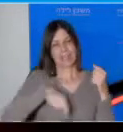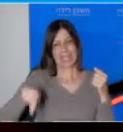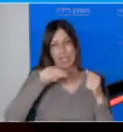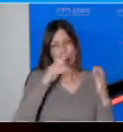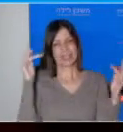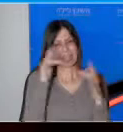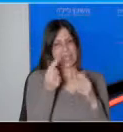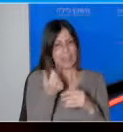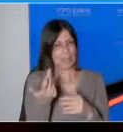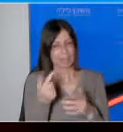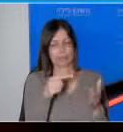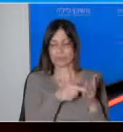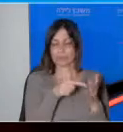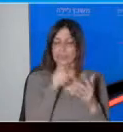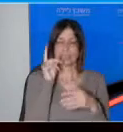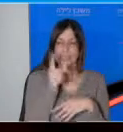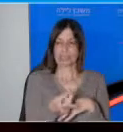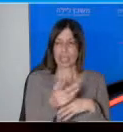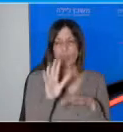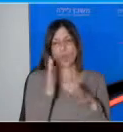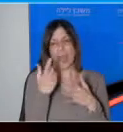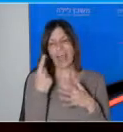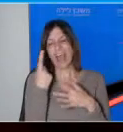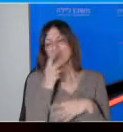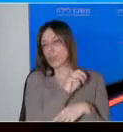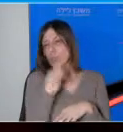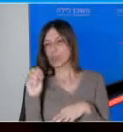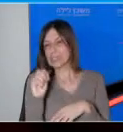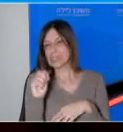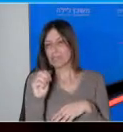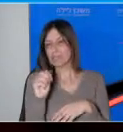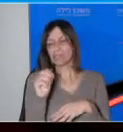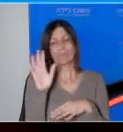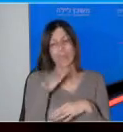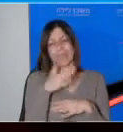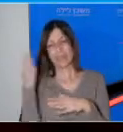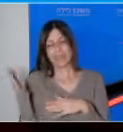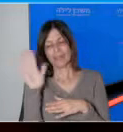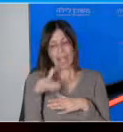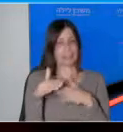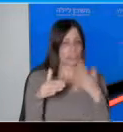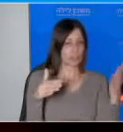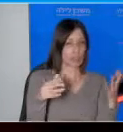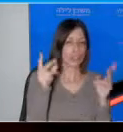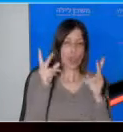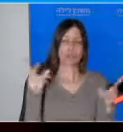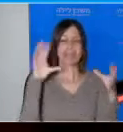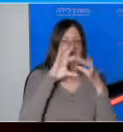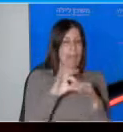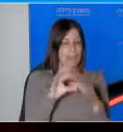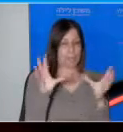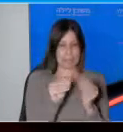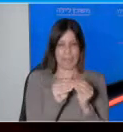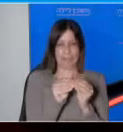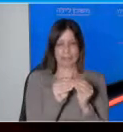נגד המחירים, כי עוד פעם, כי צריך איזה, אולי זה אחד הנושאים שהן הימין והן השמאל יכולים לבוא ולהתחבר, להתחבר בו